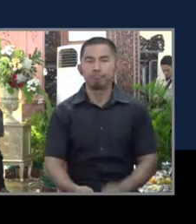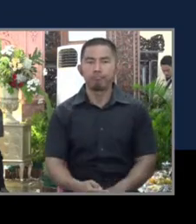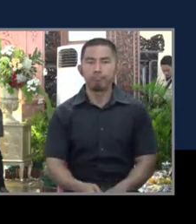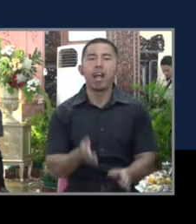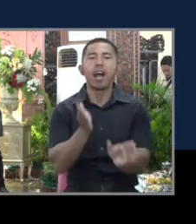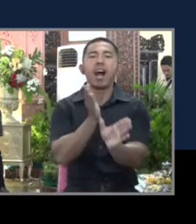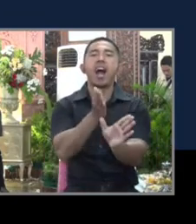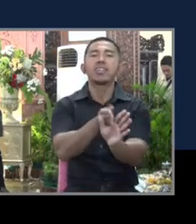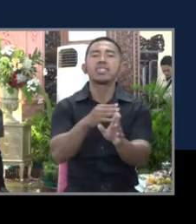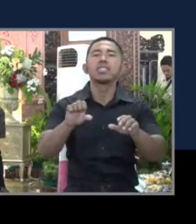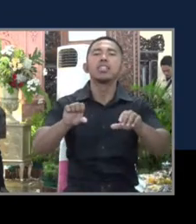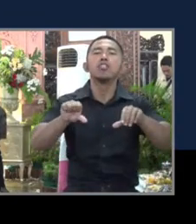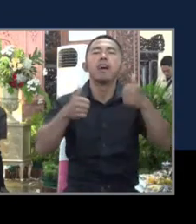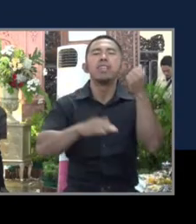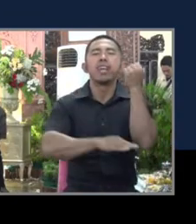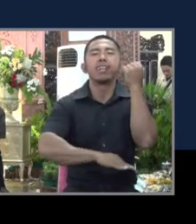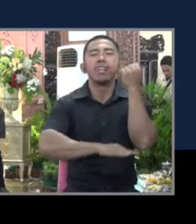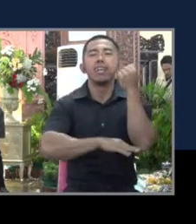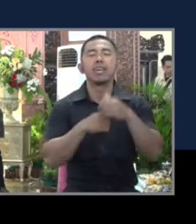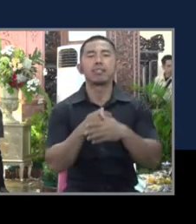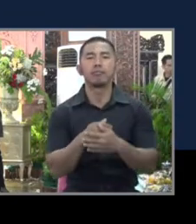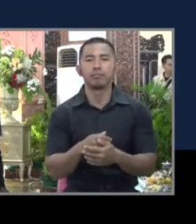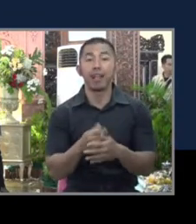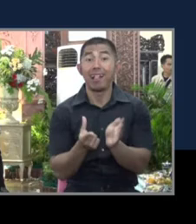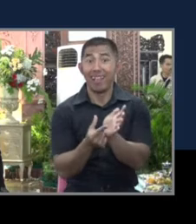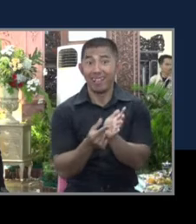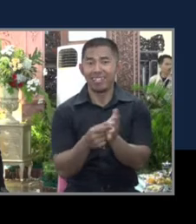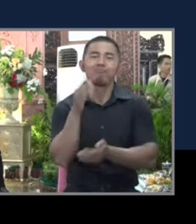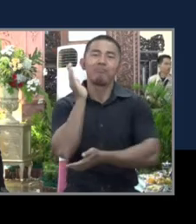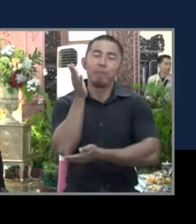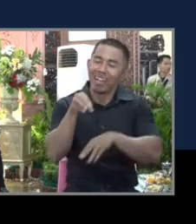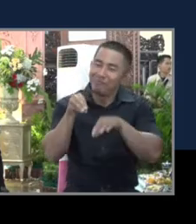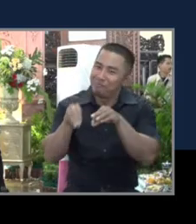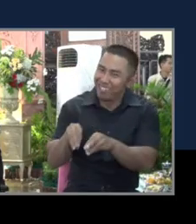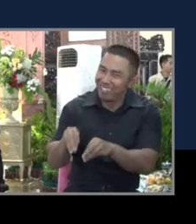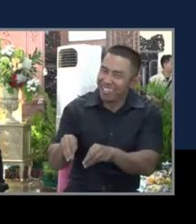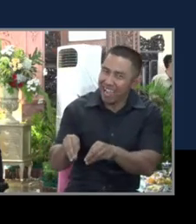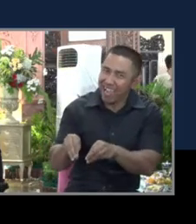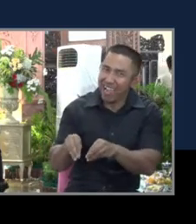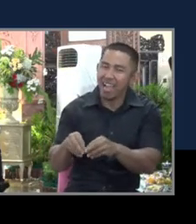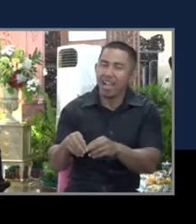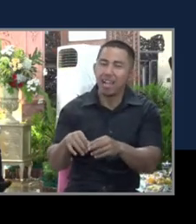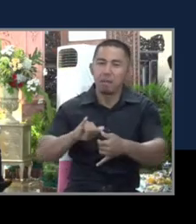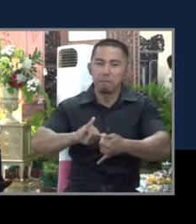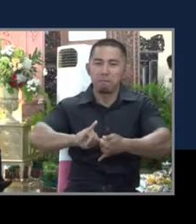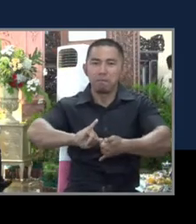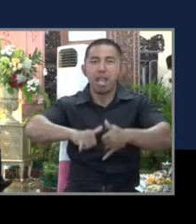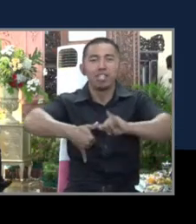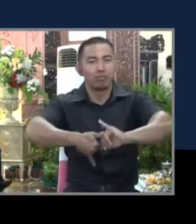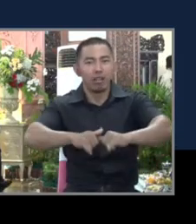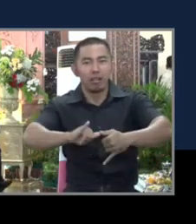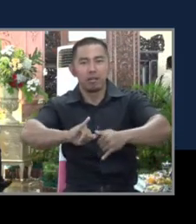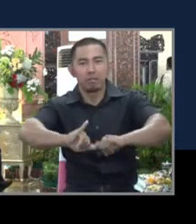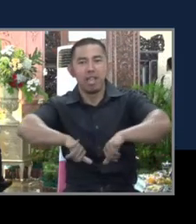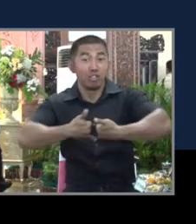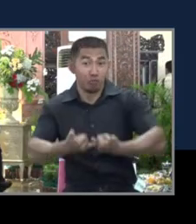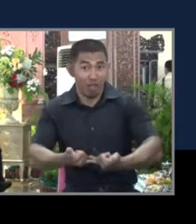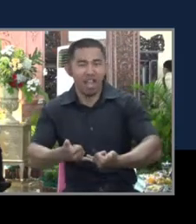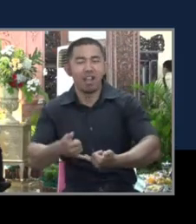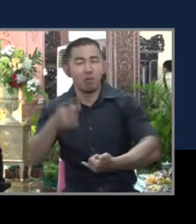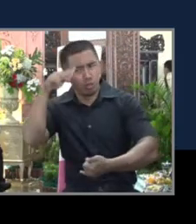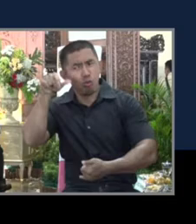akses kehidupan yang dasar kira-kira, tadi yang disampaikan soal pendidikan, beasiswa siswa miskin. Ya.